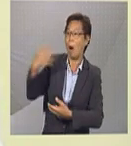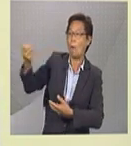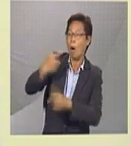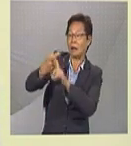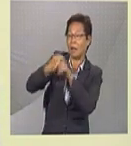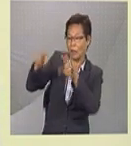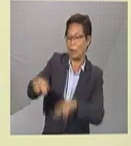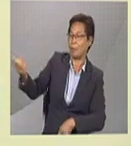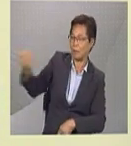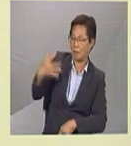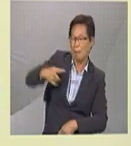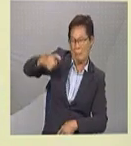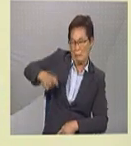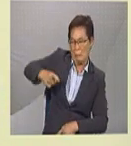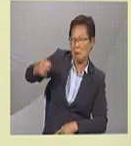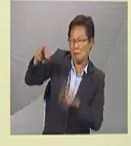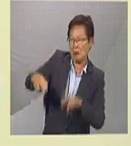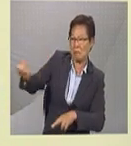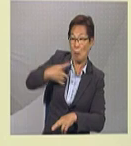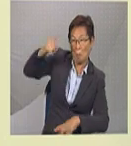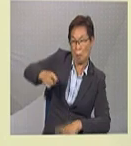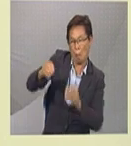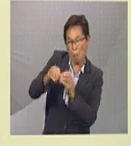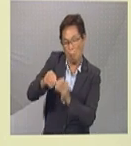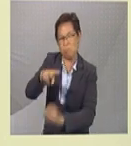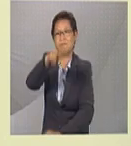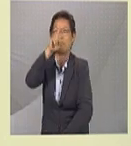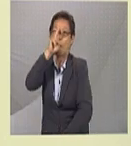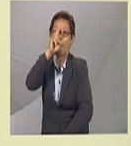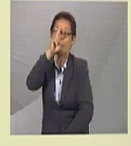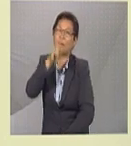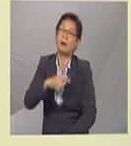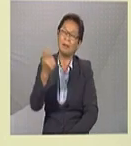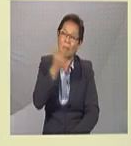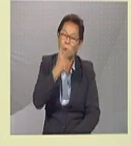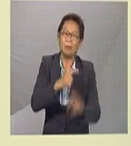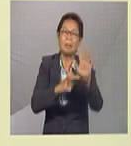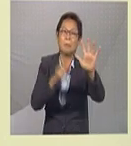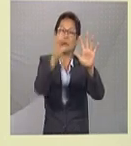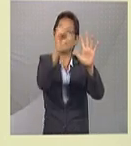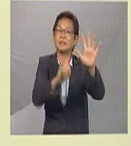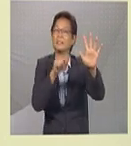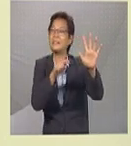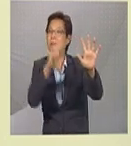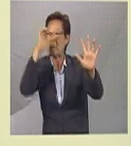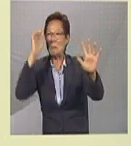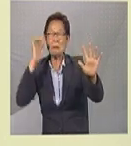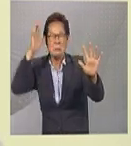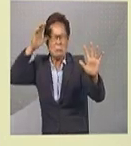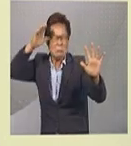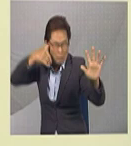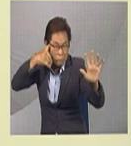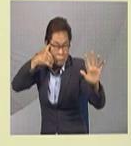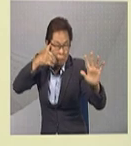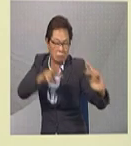mengatakan perlu lebih tegas. Mereka tidak mahu hanya kerana 5% yang degil, tetapi